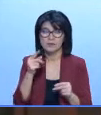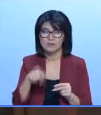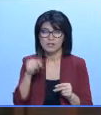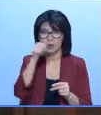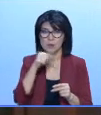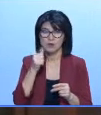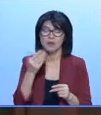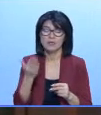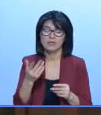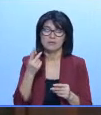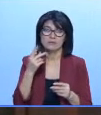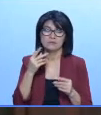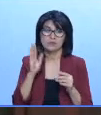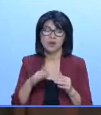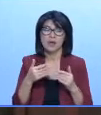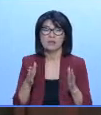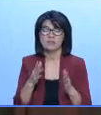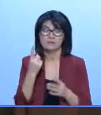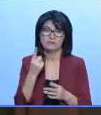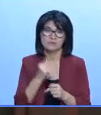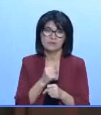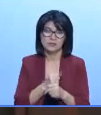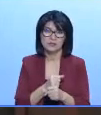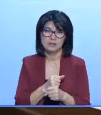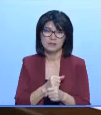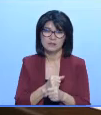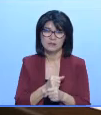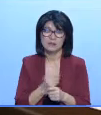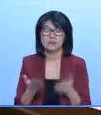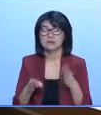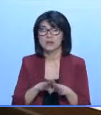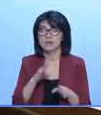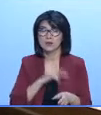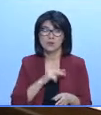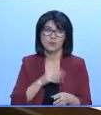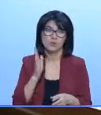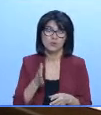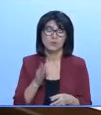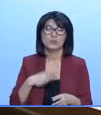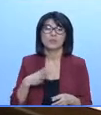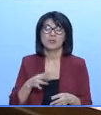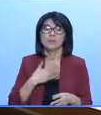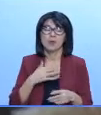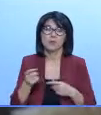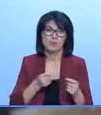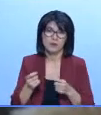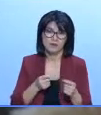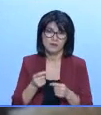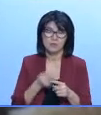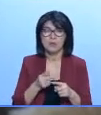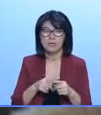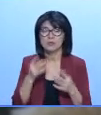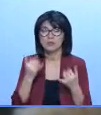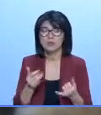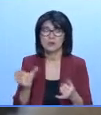Если вы будете так работать, то зачем нам управление? Жиын соңында аймақ басшысы инвестиция тарту жұмыстарын